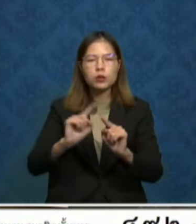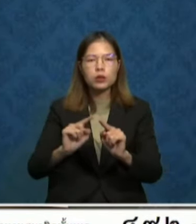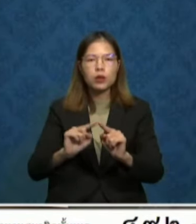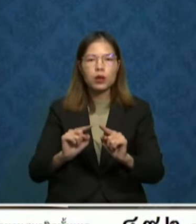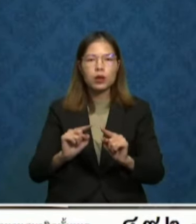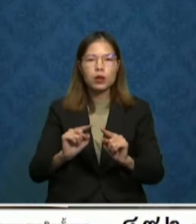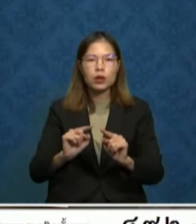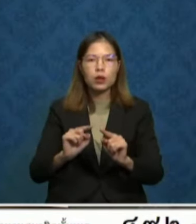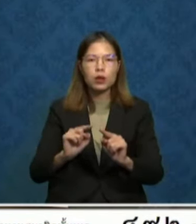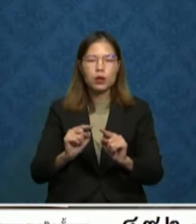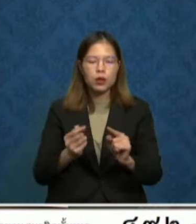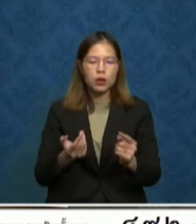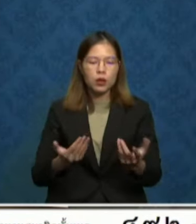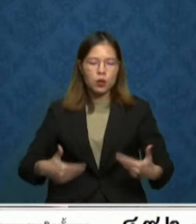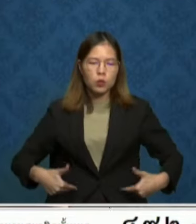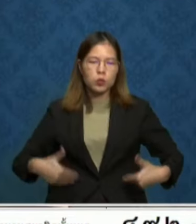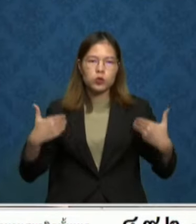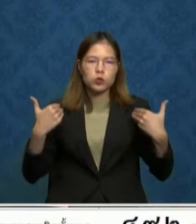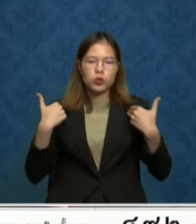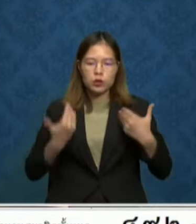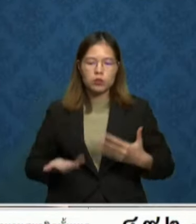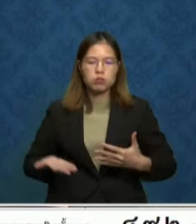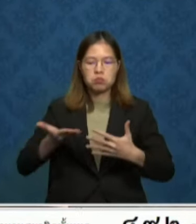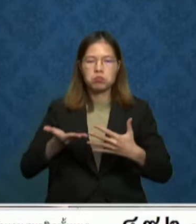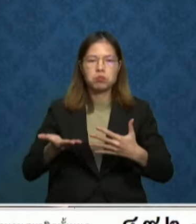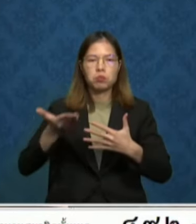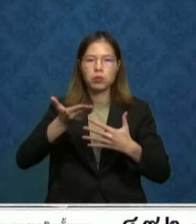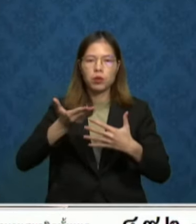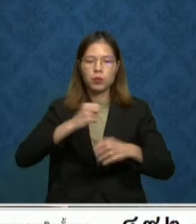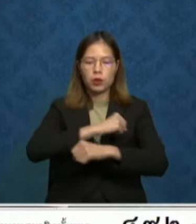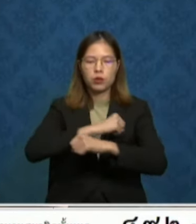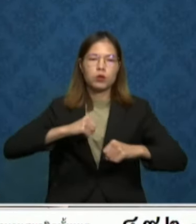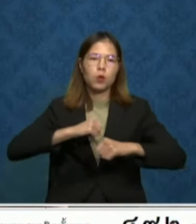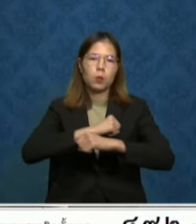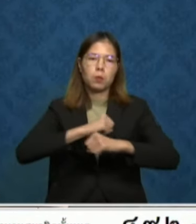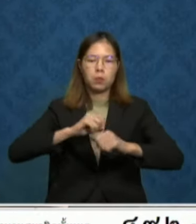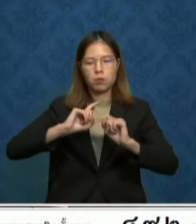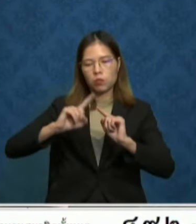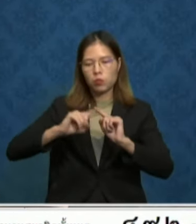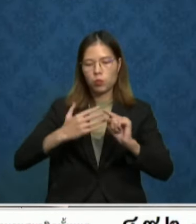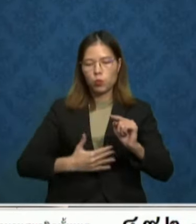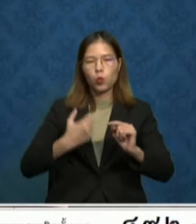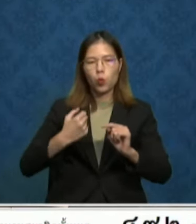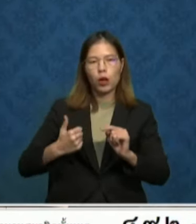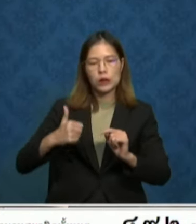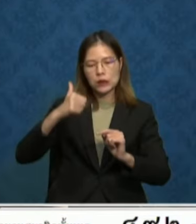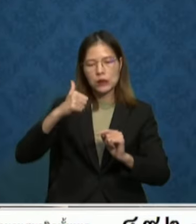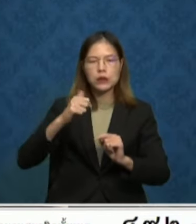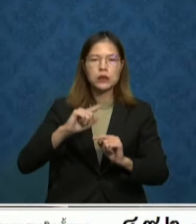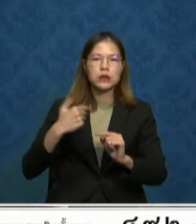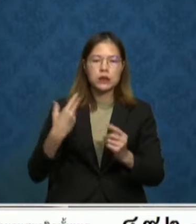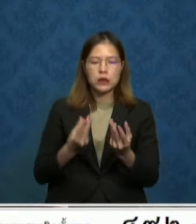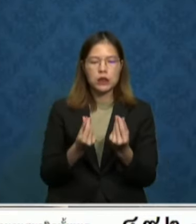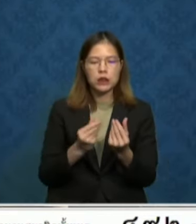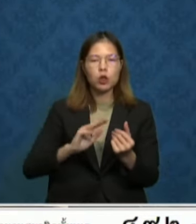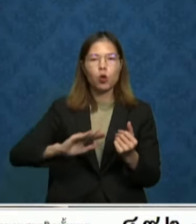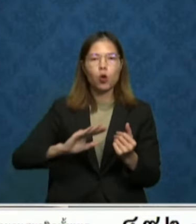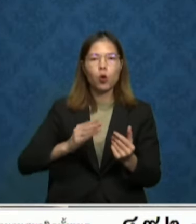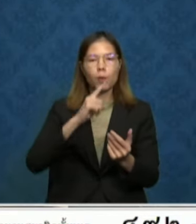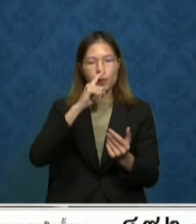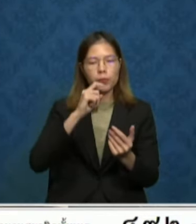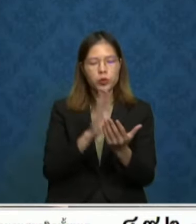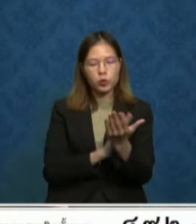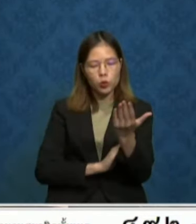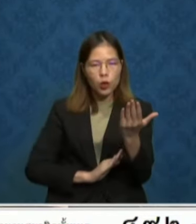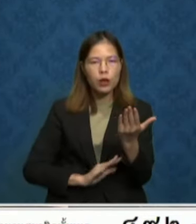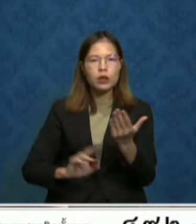ตลอดจนถึงการยกรบคุภาพชดของพี่น้ament Ellie bเพื่อส่งเสริมกออกกำลักายสุขภพที่ดีและเป็ดินอัเป็นสาธรณะสมบัติแผ่นดินที่